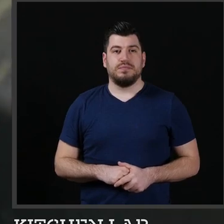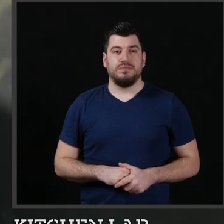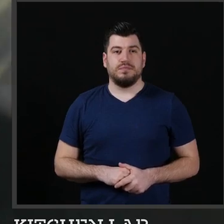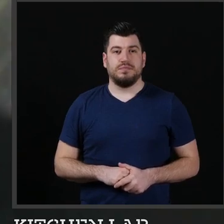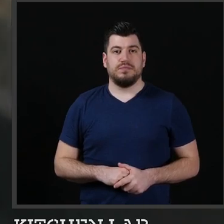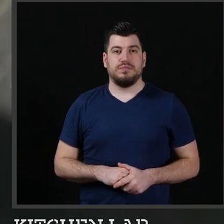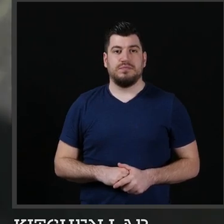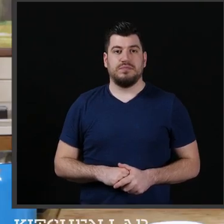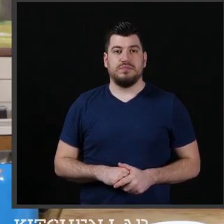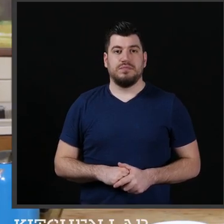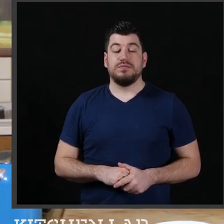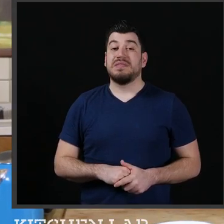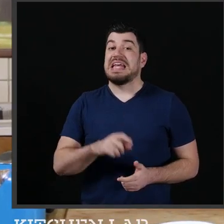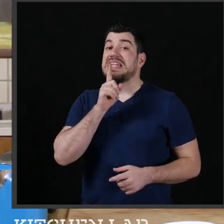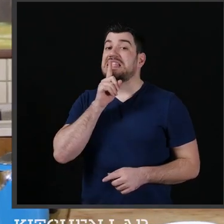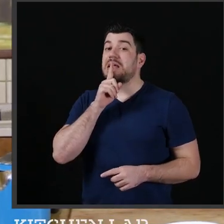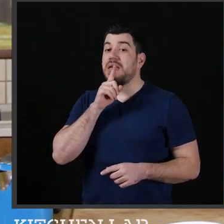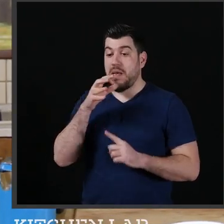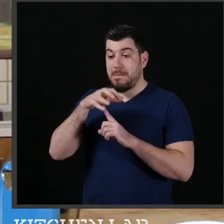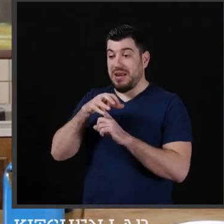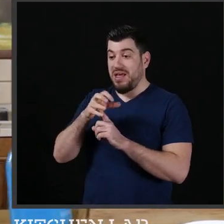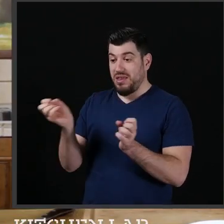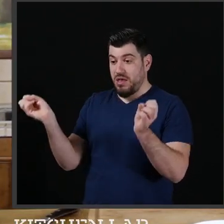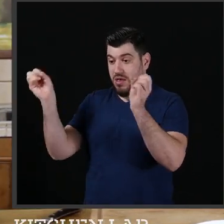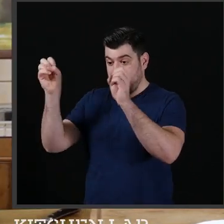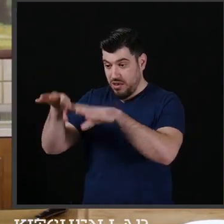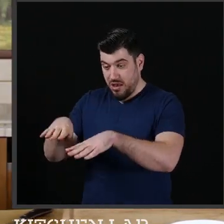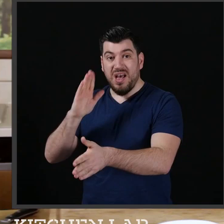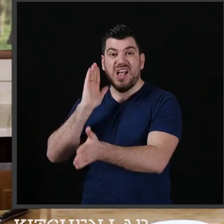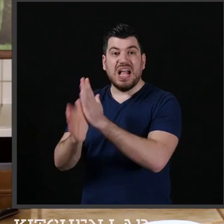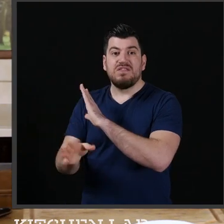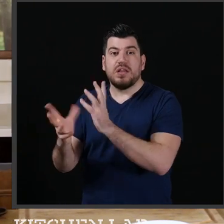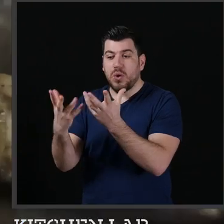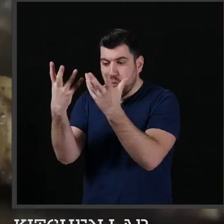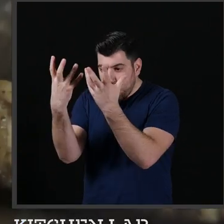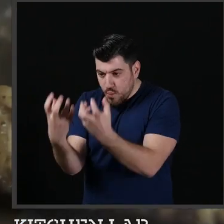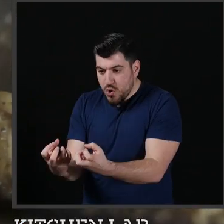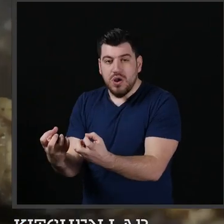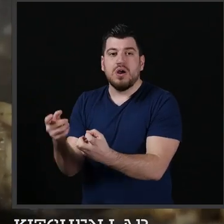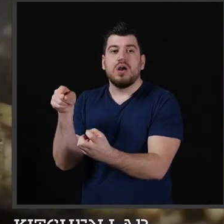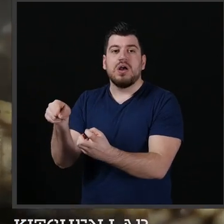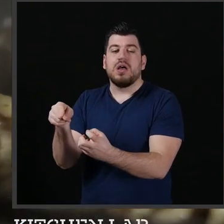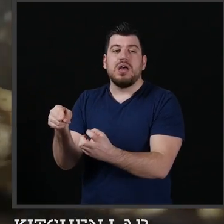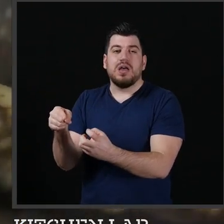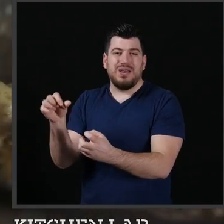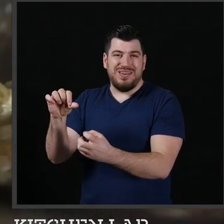Με το που ρίξουμε τον ντιξέλα από τα μανιτάρια, θα τραβήξει κατευθείαν η υγρασία. Οπότε έχουμε λίγο ακόμα ζεστό νεράκι να προσθέσουμε.